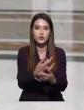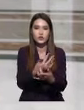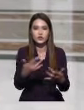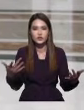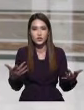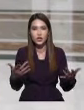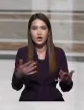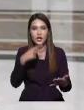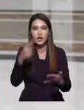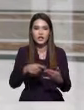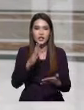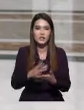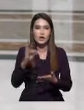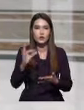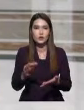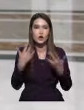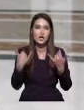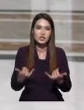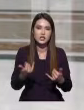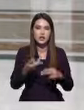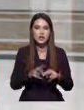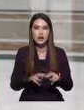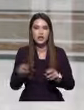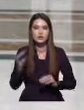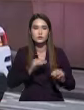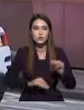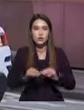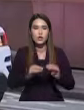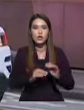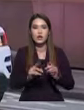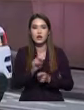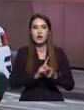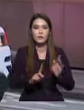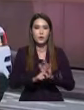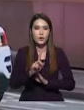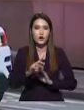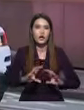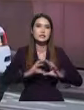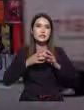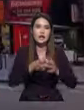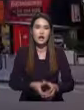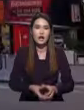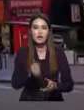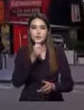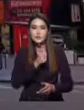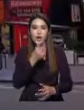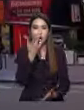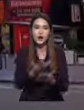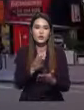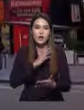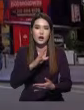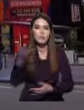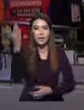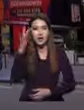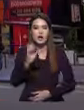келіп түсті. Бірақ енді қазір ол өтініштердің сапасы біршама жақсарды. Біз халықаралық тәжірибені жиі үлгі етеміз. Ендеше ағыш